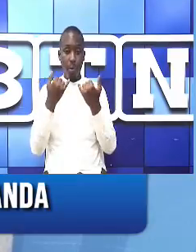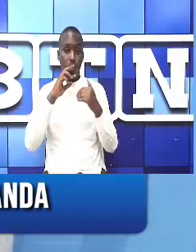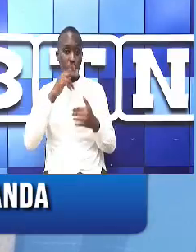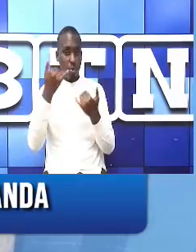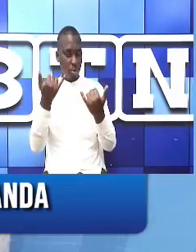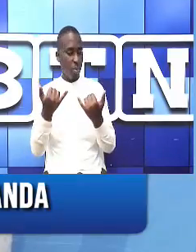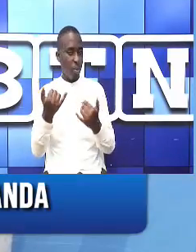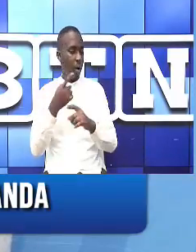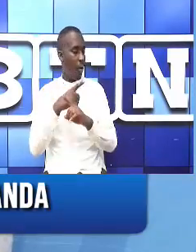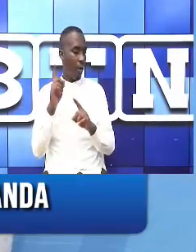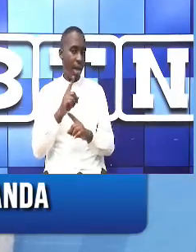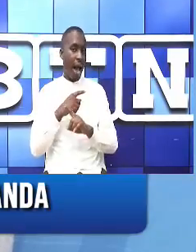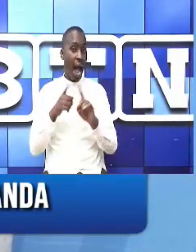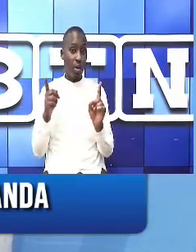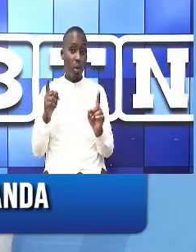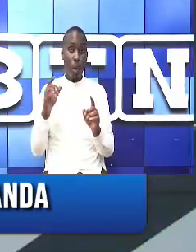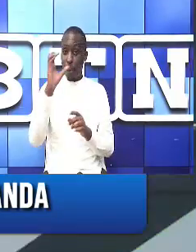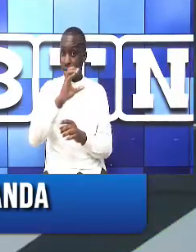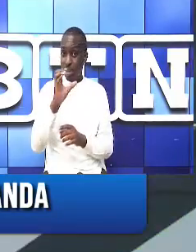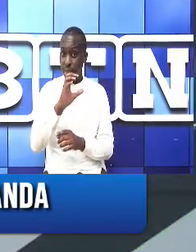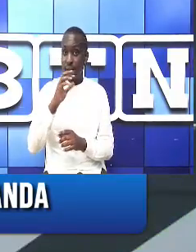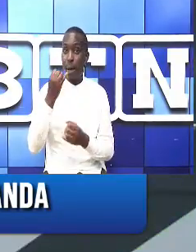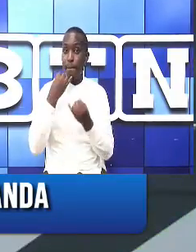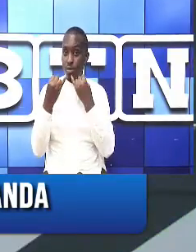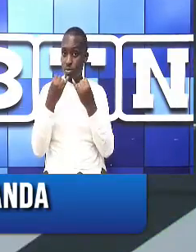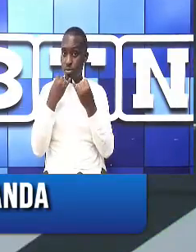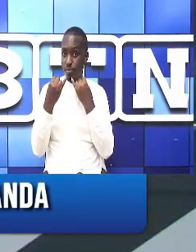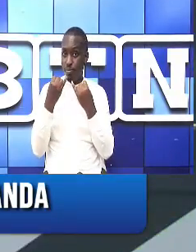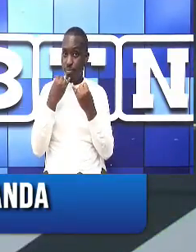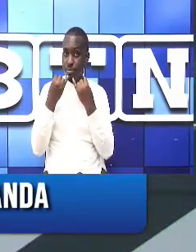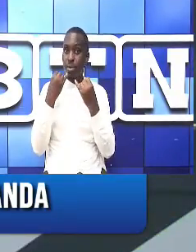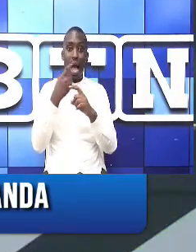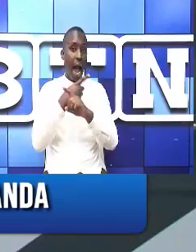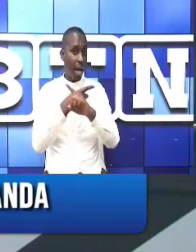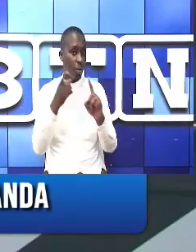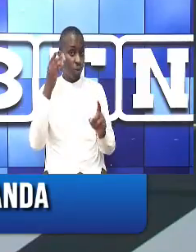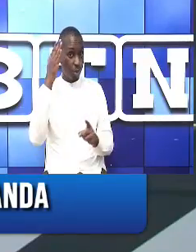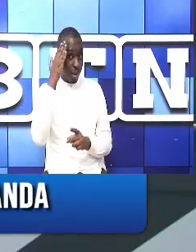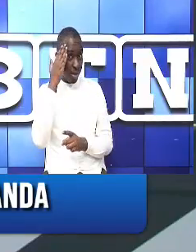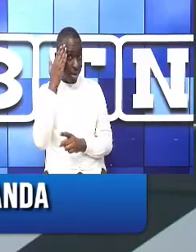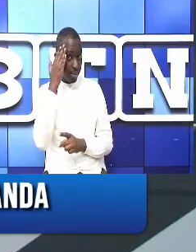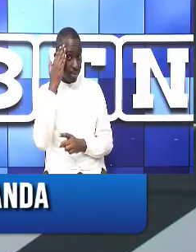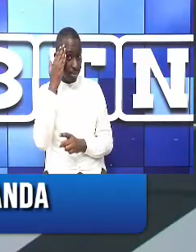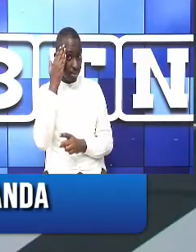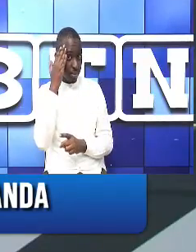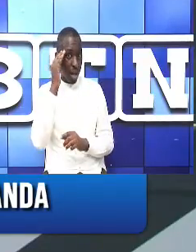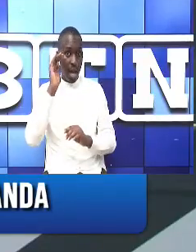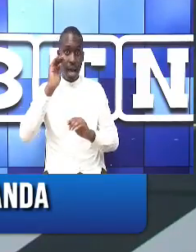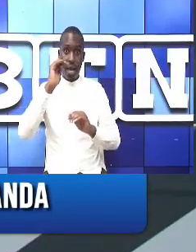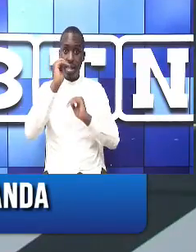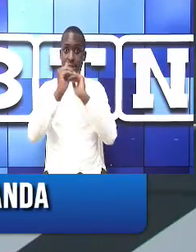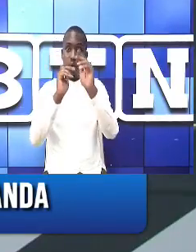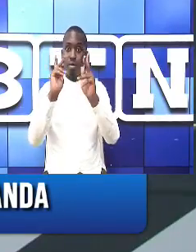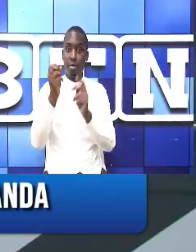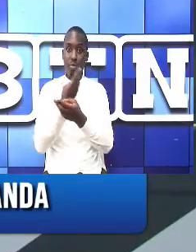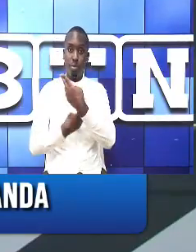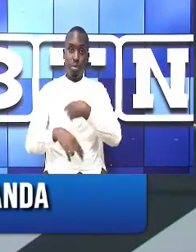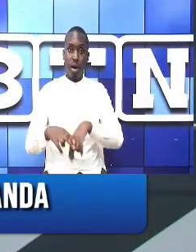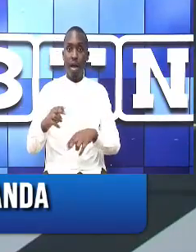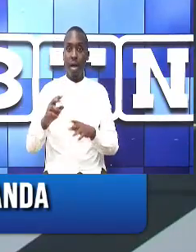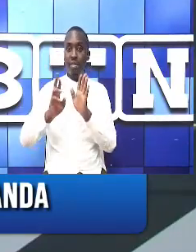babaza amakuru bashakisha amakuru bashakisha amakuru ariko nanone tumenye yuko inzego zafite ubumuga